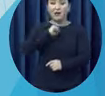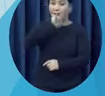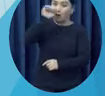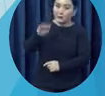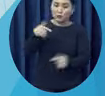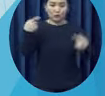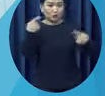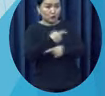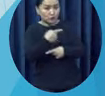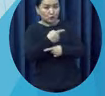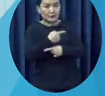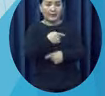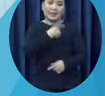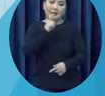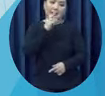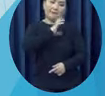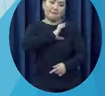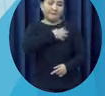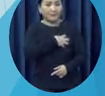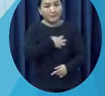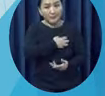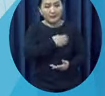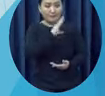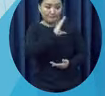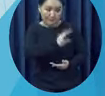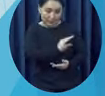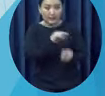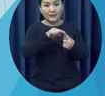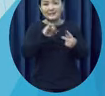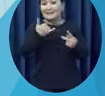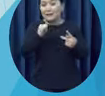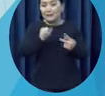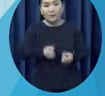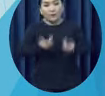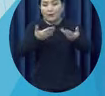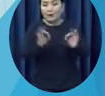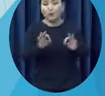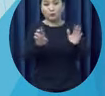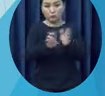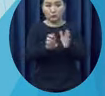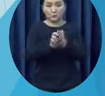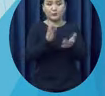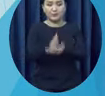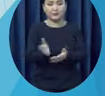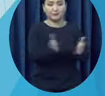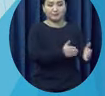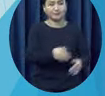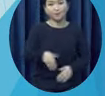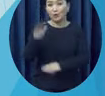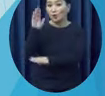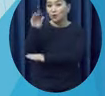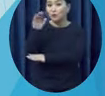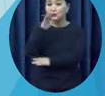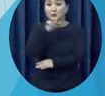нөгөө зөрчил хямрал маань харьцангуй багаар эсвэл одоо огт илэрхгүй байх боломж бас байдаг. За тэгэхээр одоо өсвөр насны